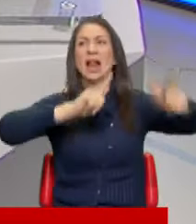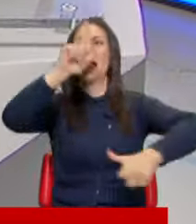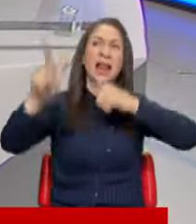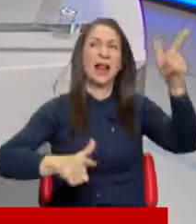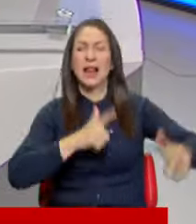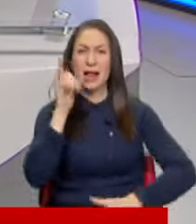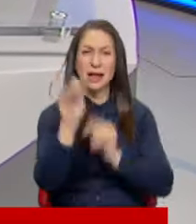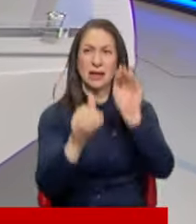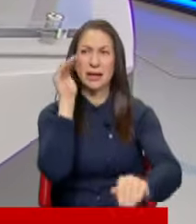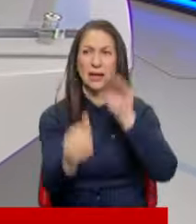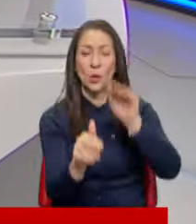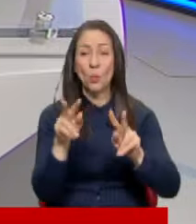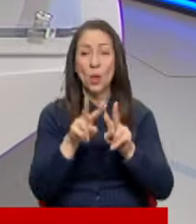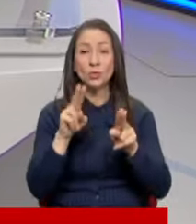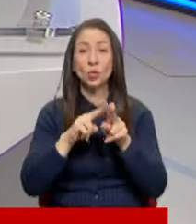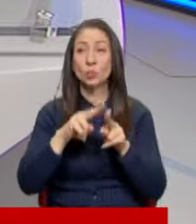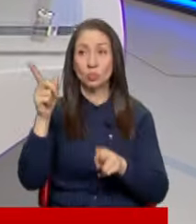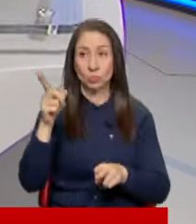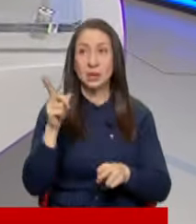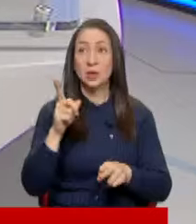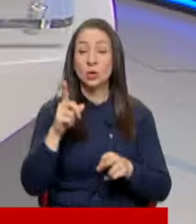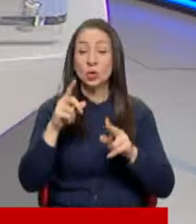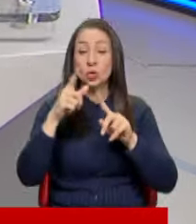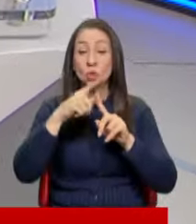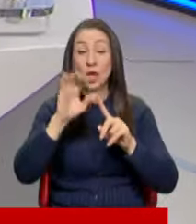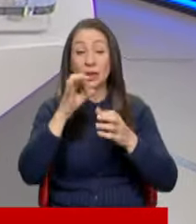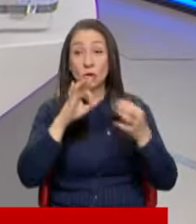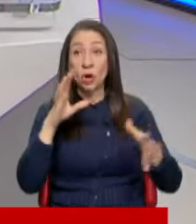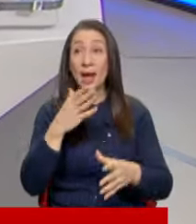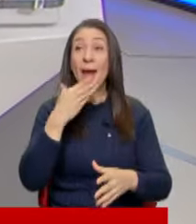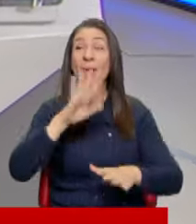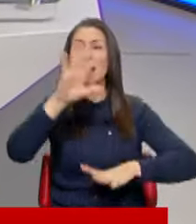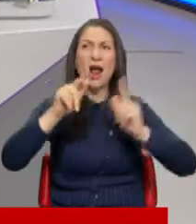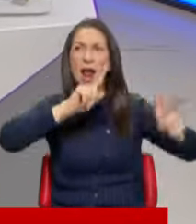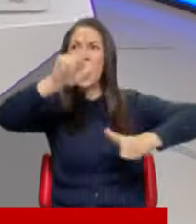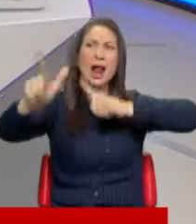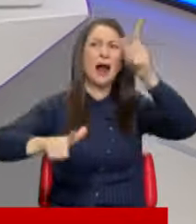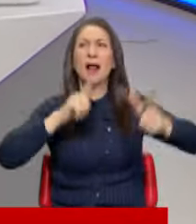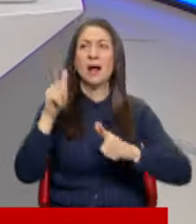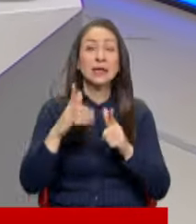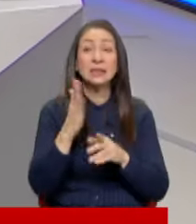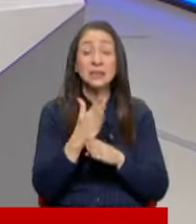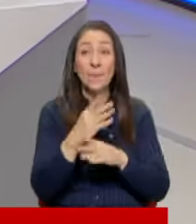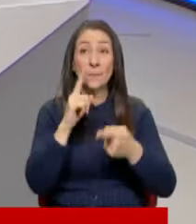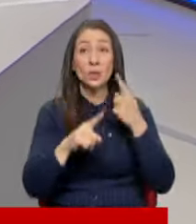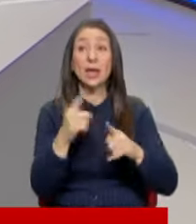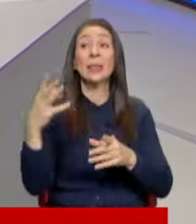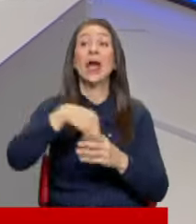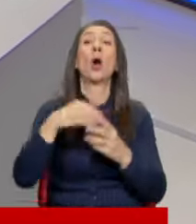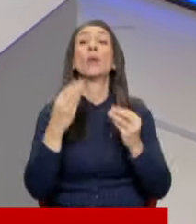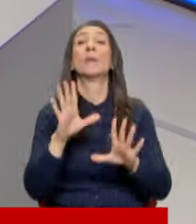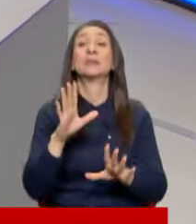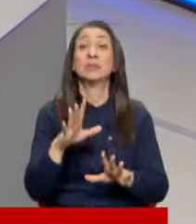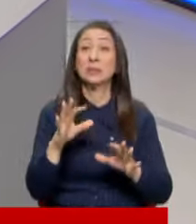ediyor Murat kurum sokağa çıktığında Turgut Altınok sokağa çıktığında emekliler isyan ediyor şimdi siyasete malzeme edilmemeli